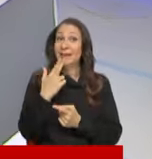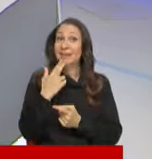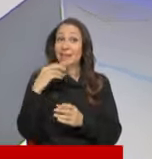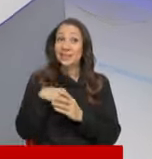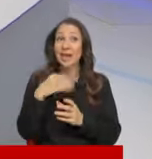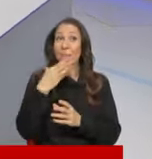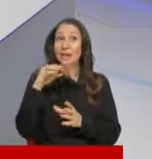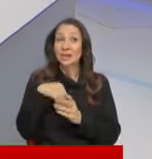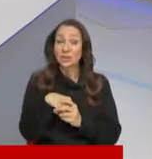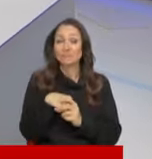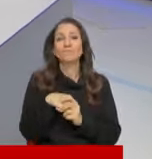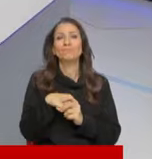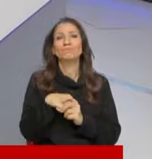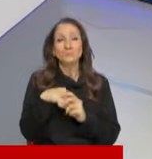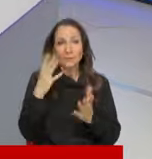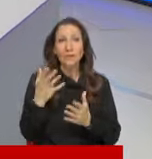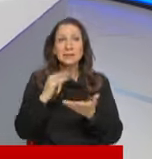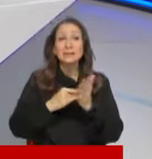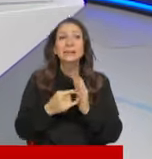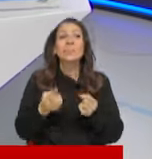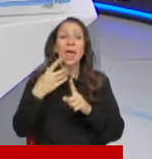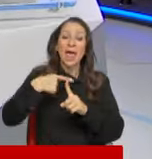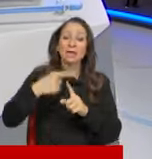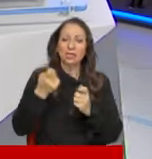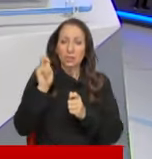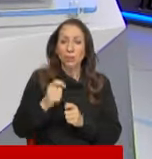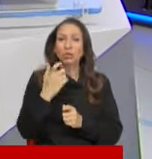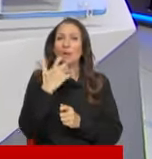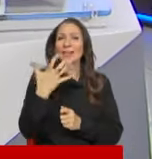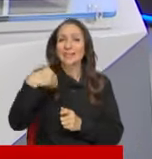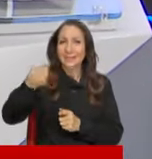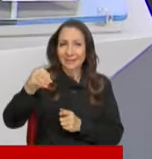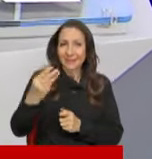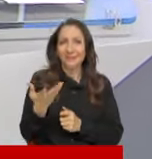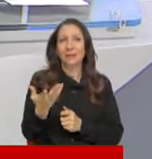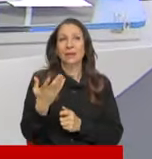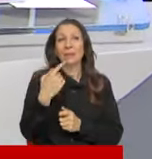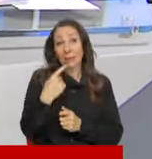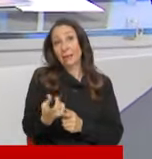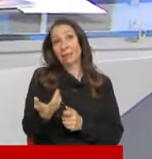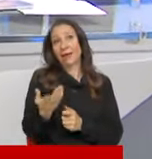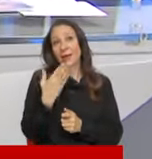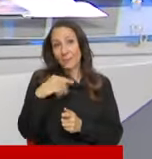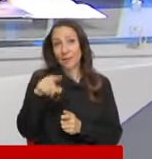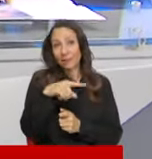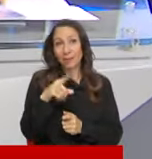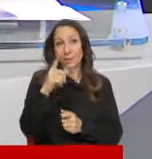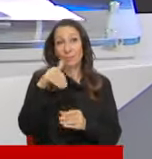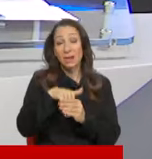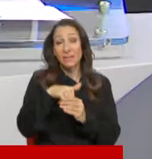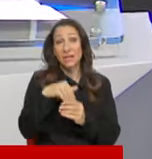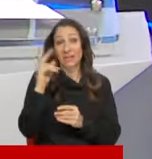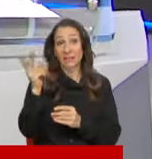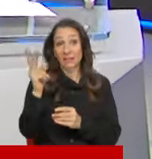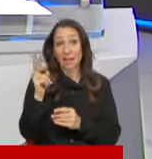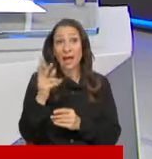için emekliler için Efendim şimdi geçemiyorsun ekiş yapın işte domates satın denildi emekliye bir milletvekili